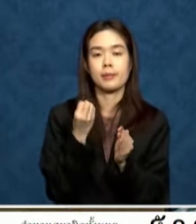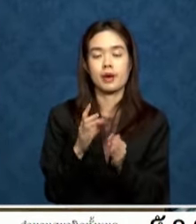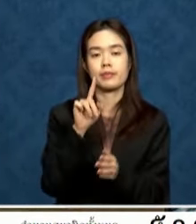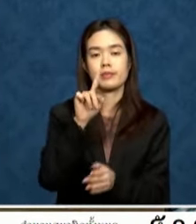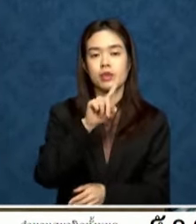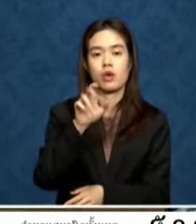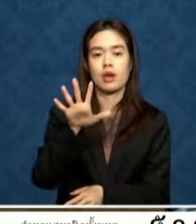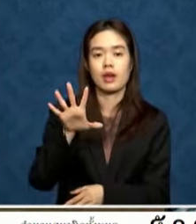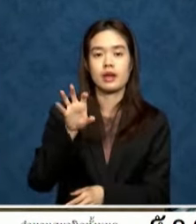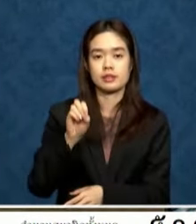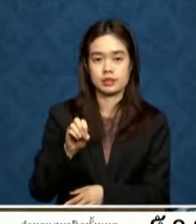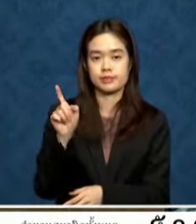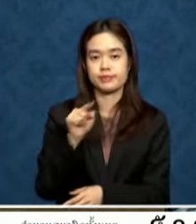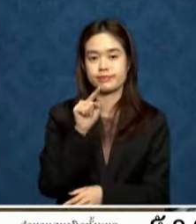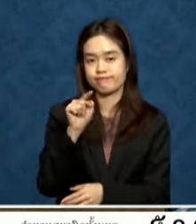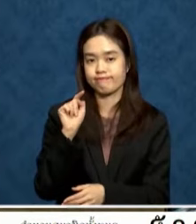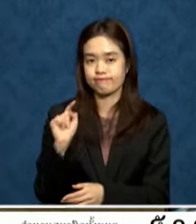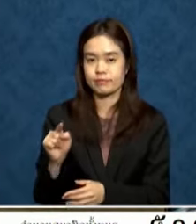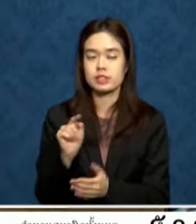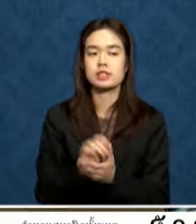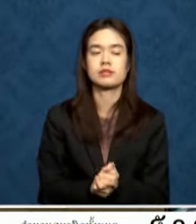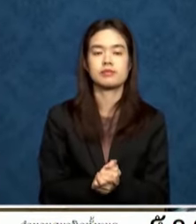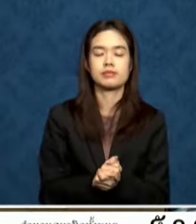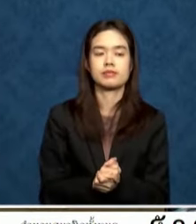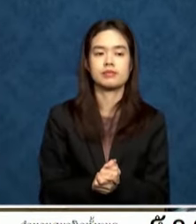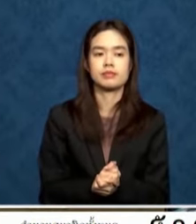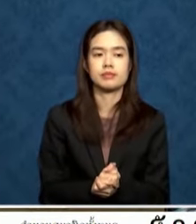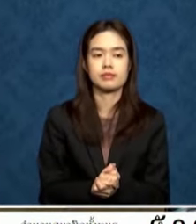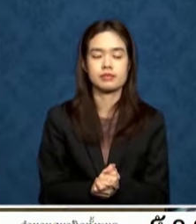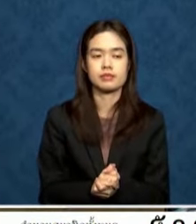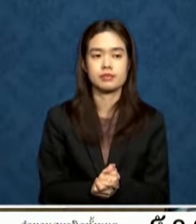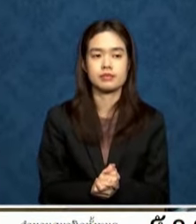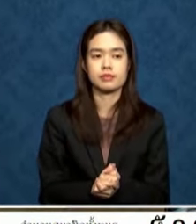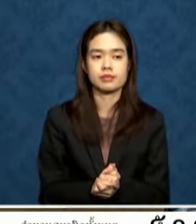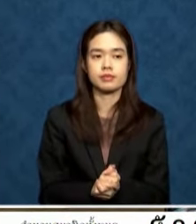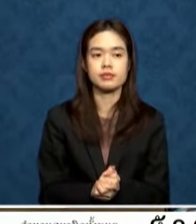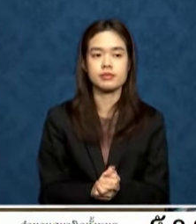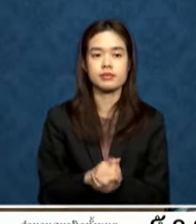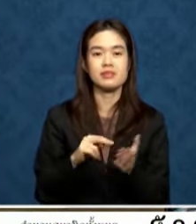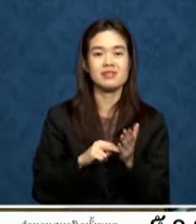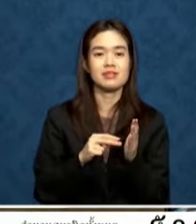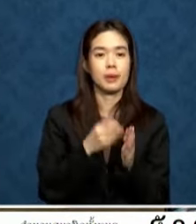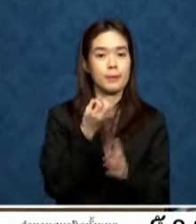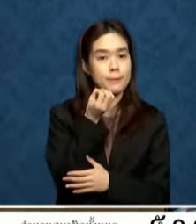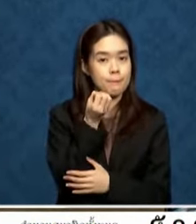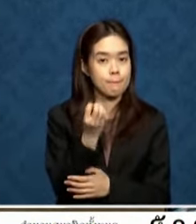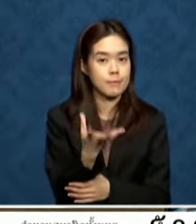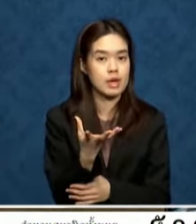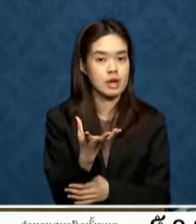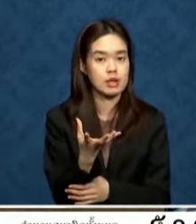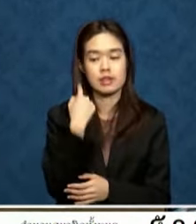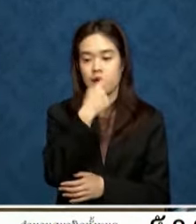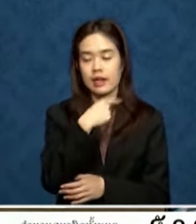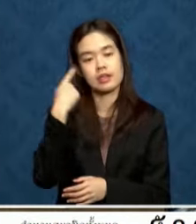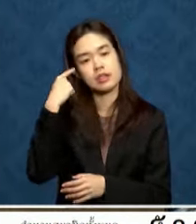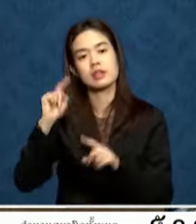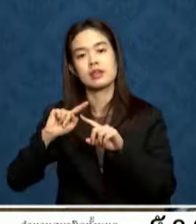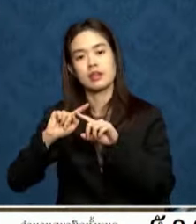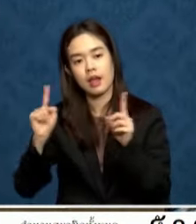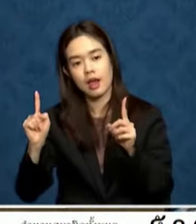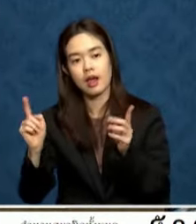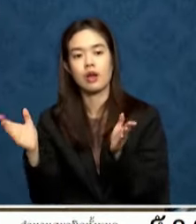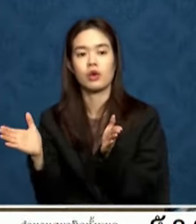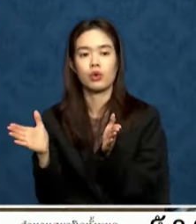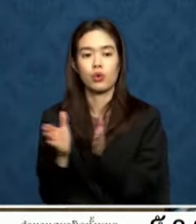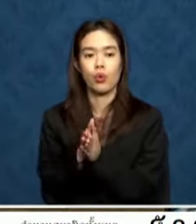150ของผู้มาใช้สิทธิ์ออกเสียงก็คือมากกว่าผู้ไม่เห็นด้วยรวมกับผู้